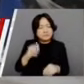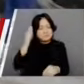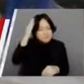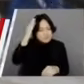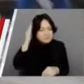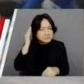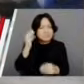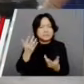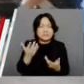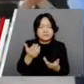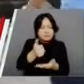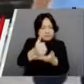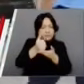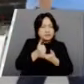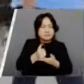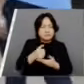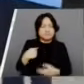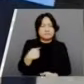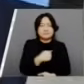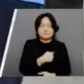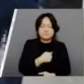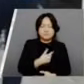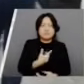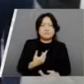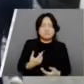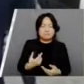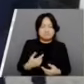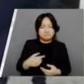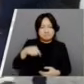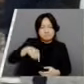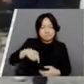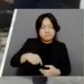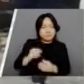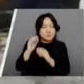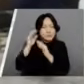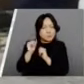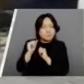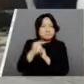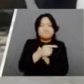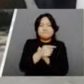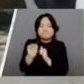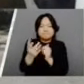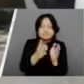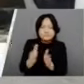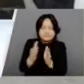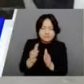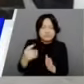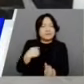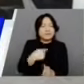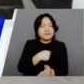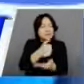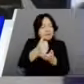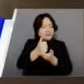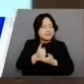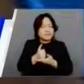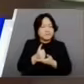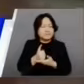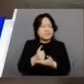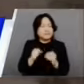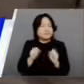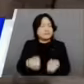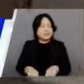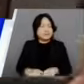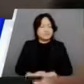nila dito sa bayan namin. Sana naman po ay mapadili nila para makarecover na rin yung mga kababayan ko.